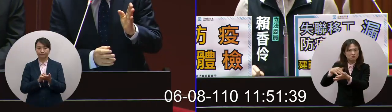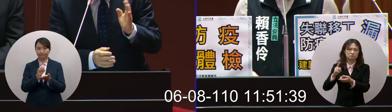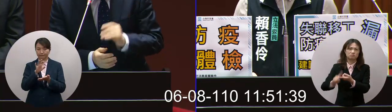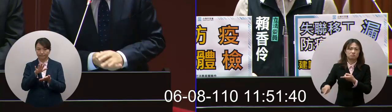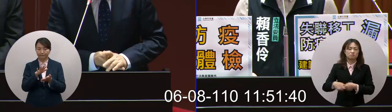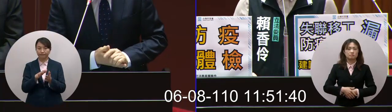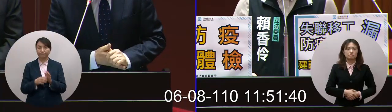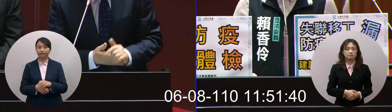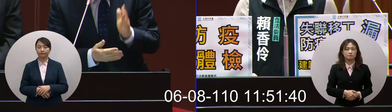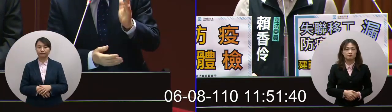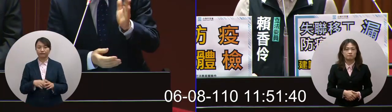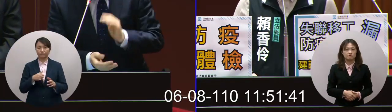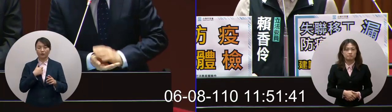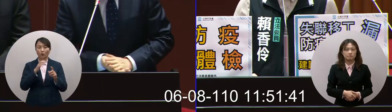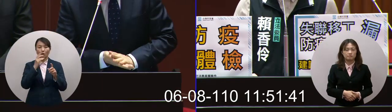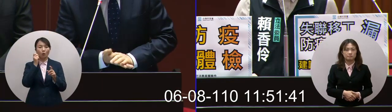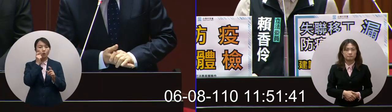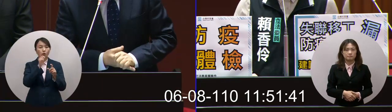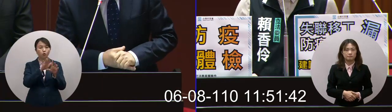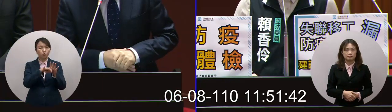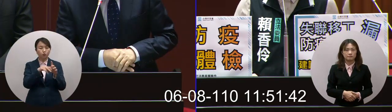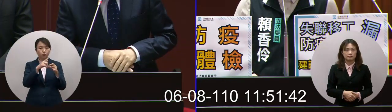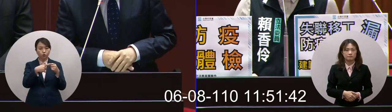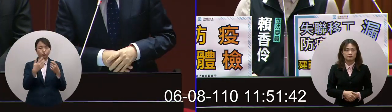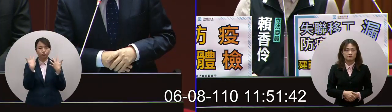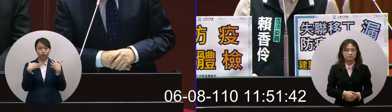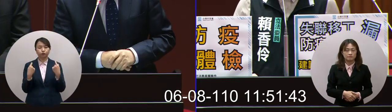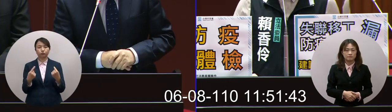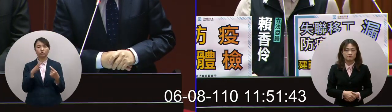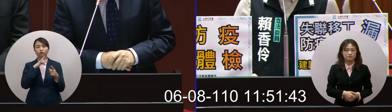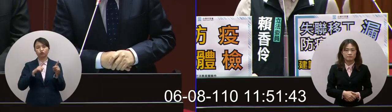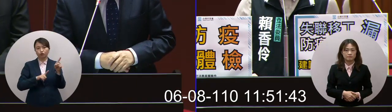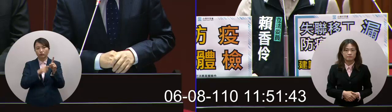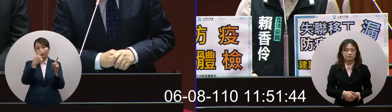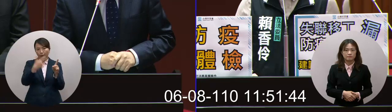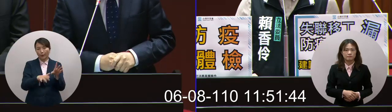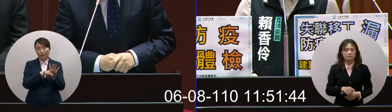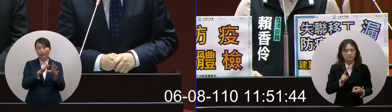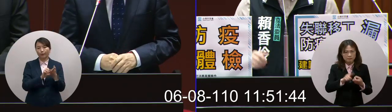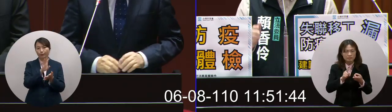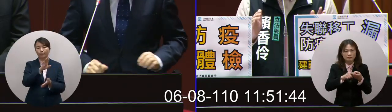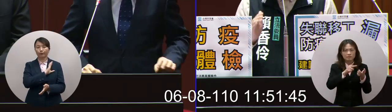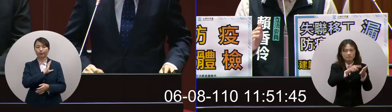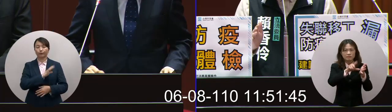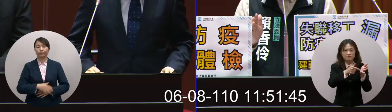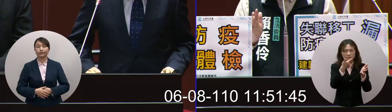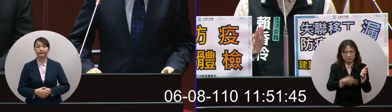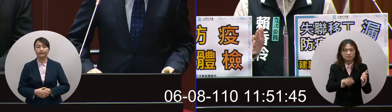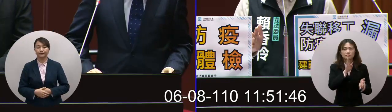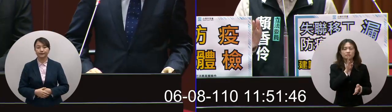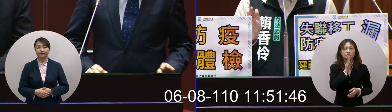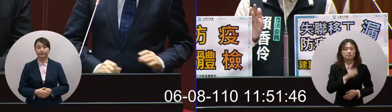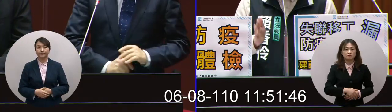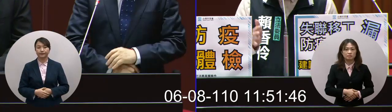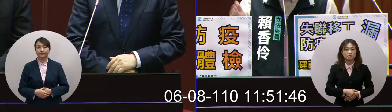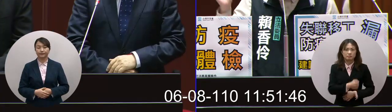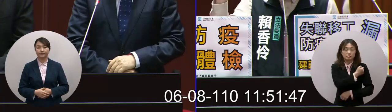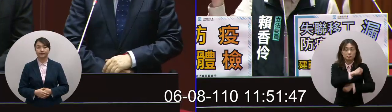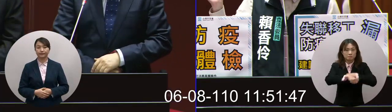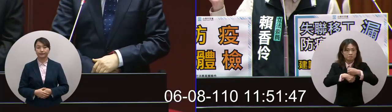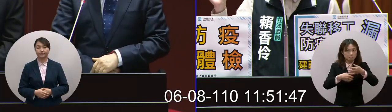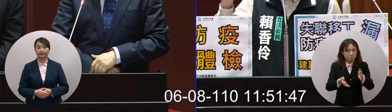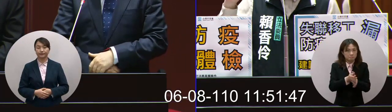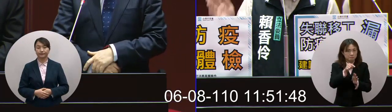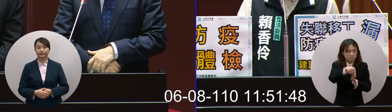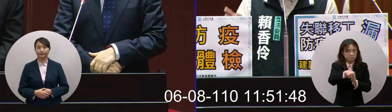告。所得税本身就是那个落后申报制的，所以基本上 是落后申报。所以是不是说劳动部这一块是特别写